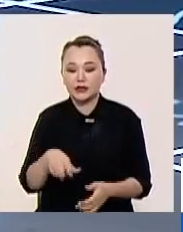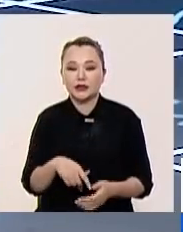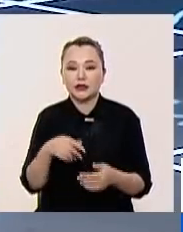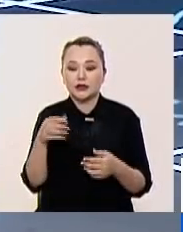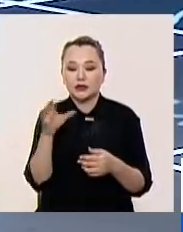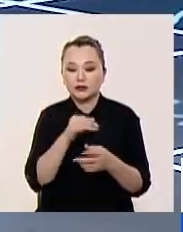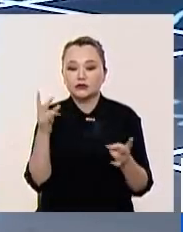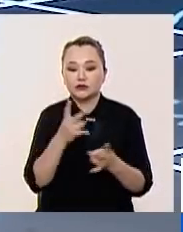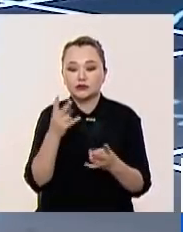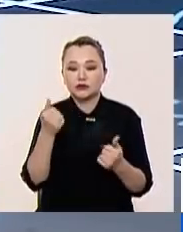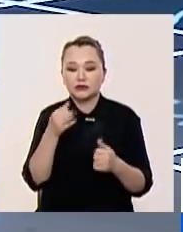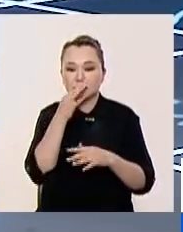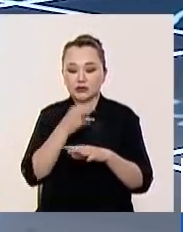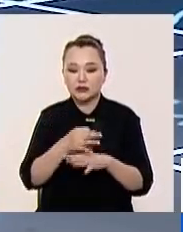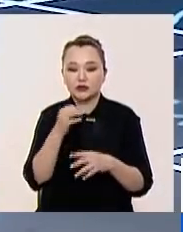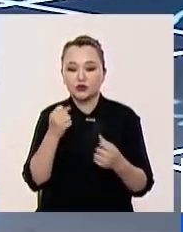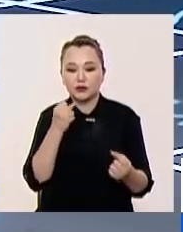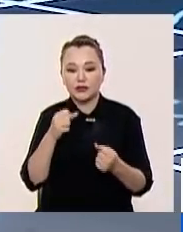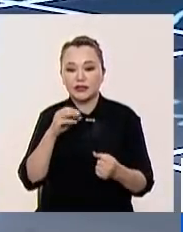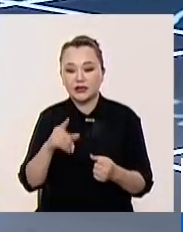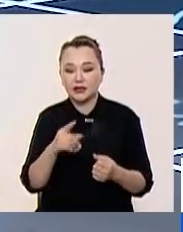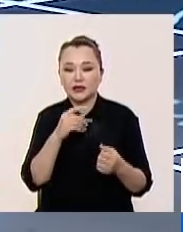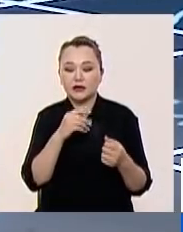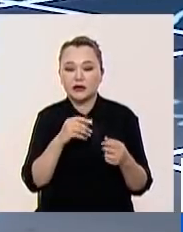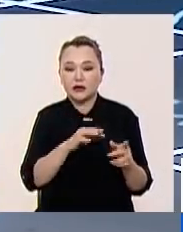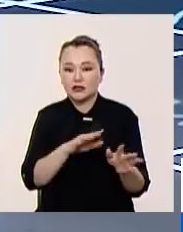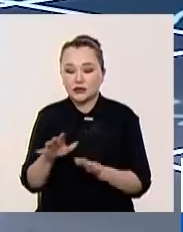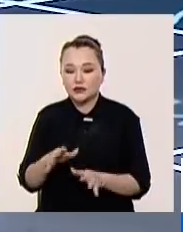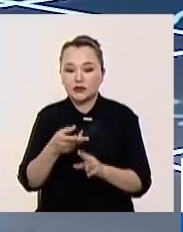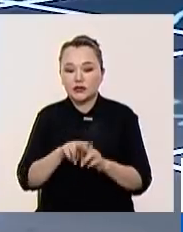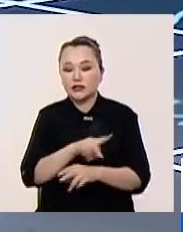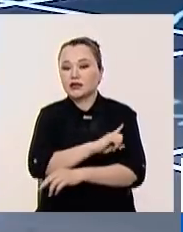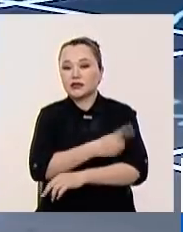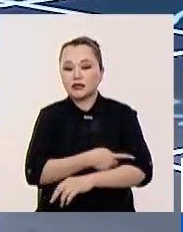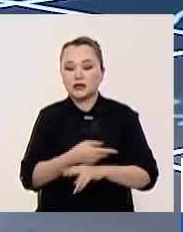Ну, надо полагать, что на укрепление тенге действуют примерно те же самые силы, которые